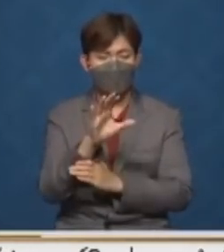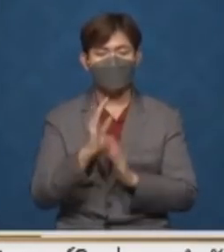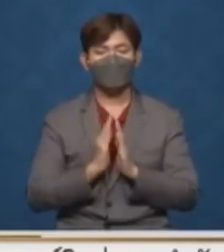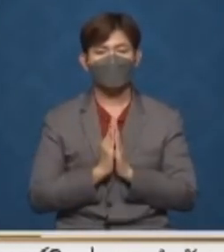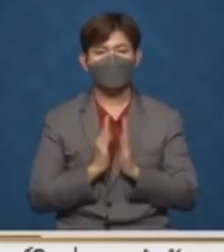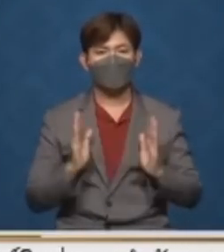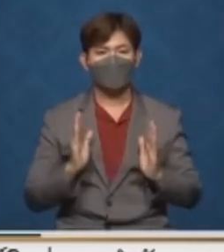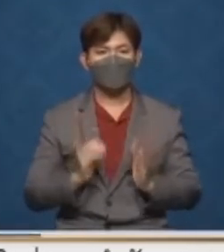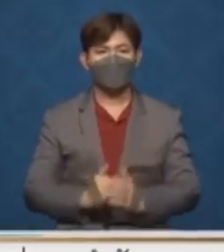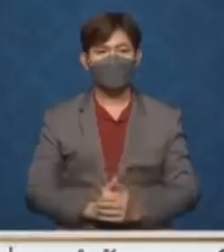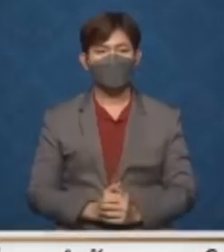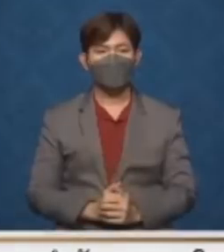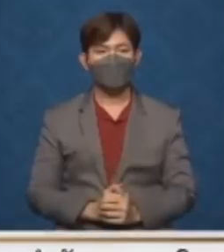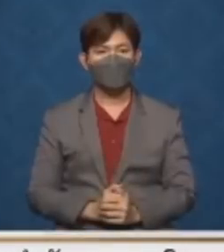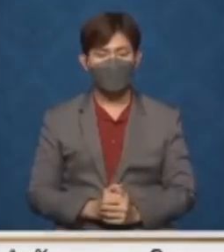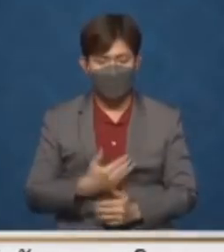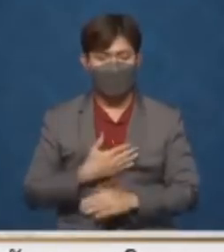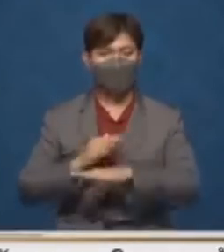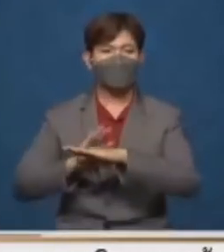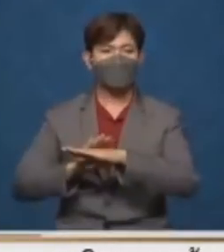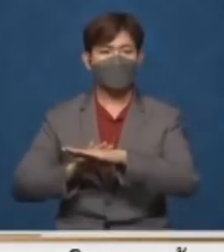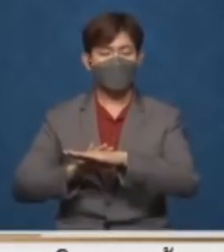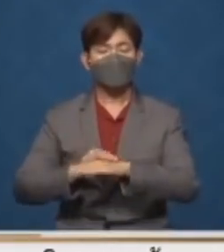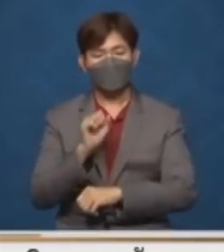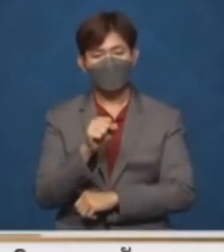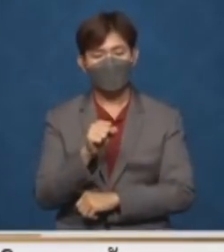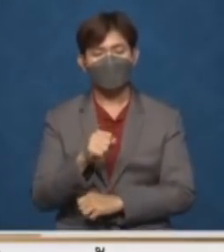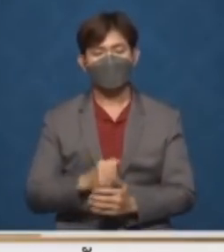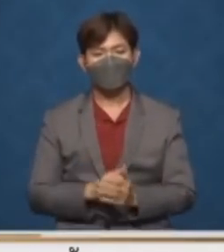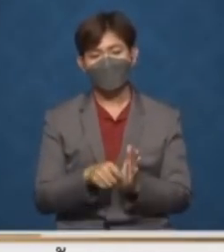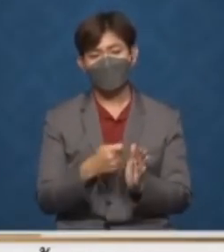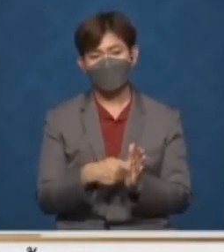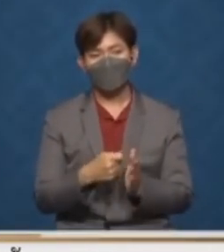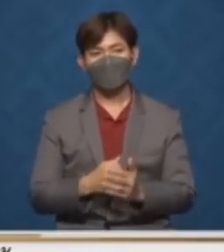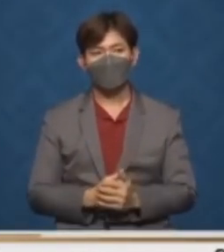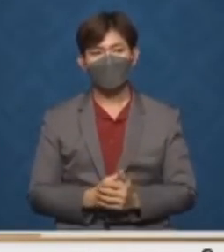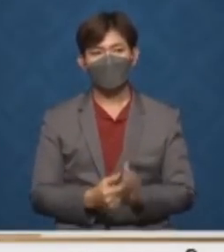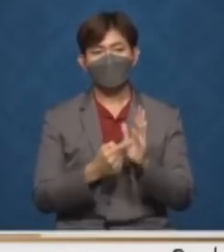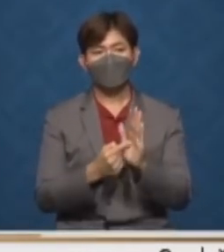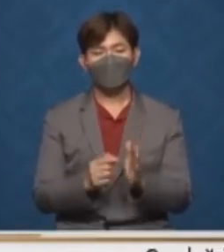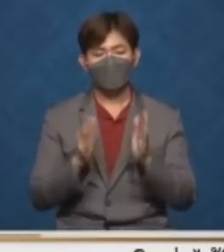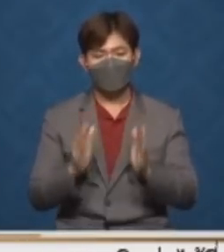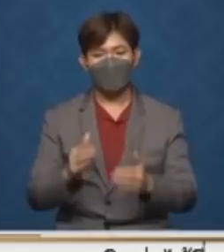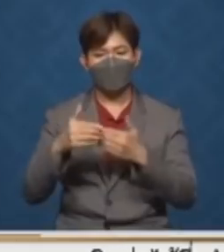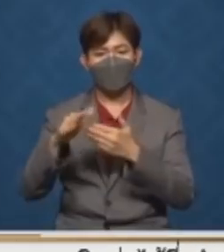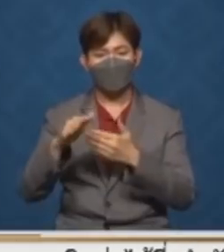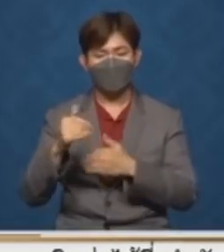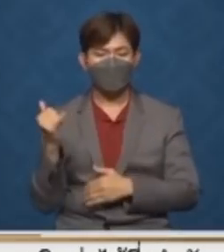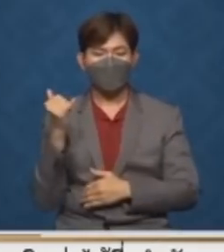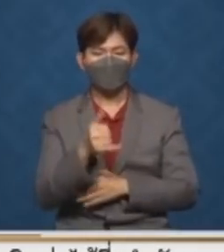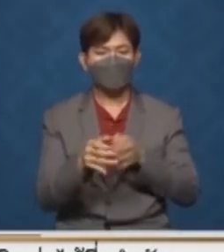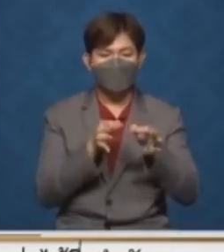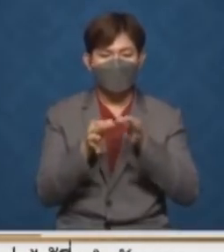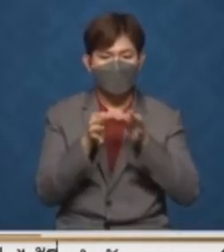ครัั คำเจือน ท่านซประชายก็มเหตผลนะครับทำเสรจนะครบต้ปยาวอุกคนอะไรนอก เข้าไม่มวิัมาทีจัง